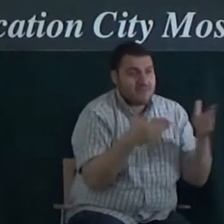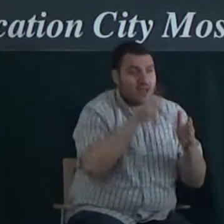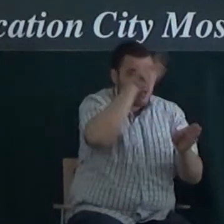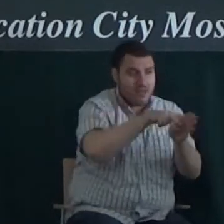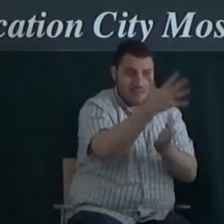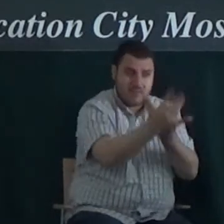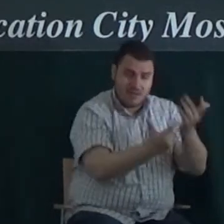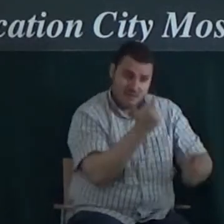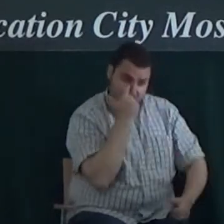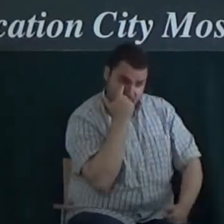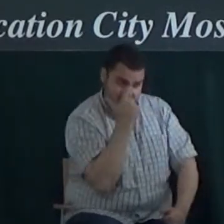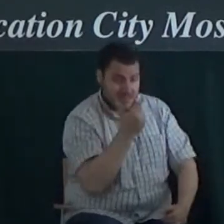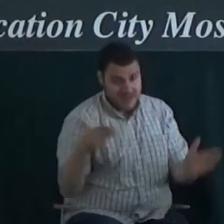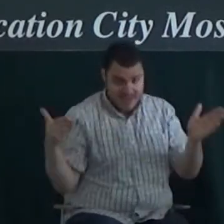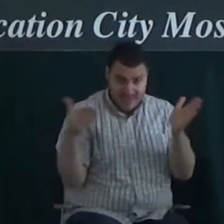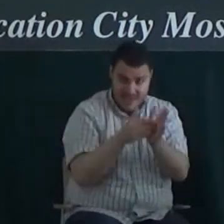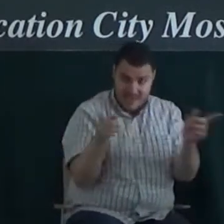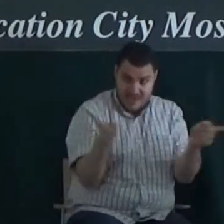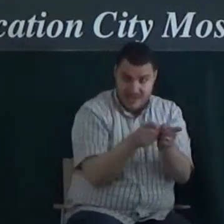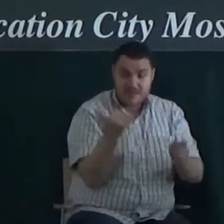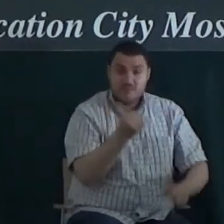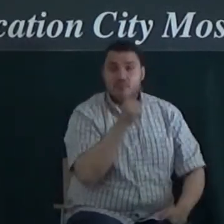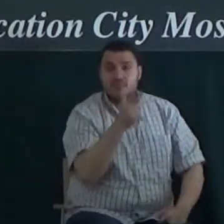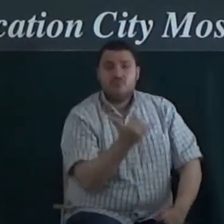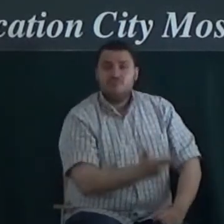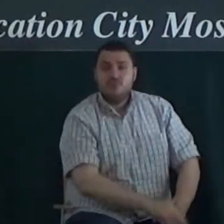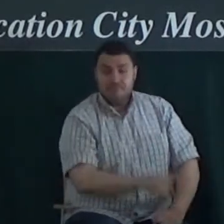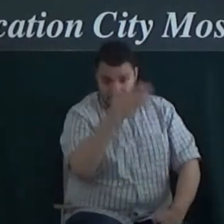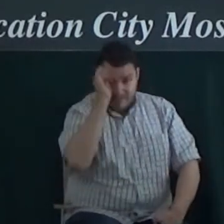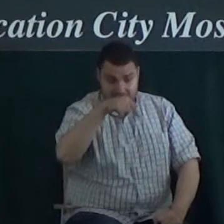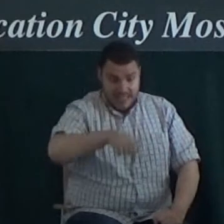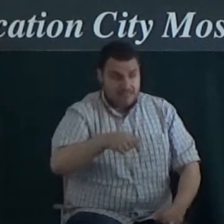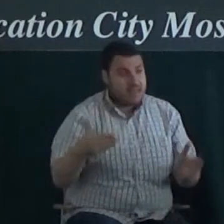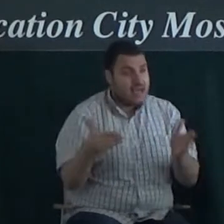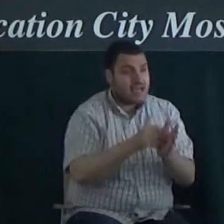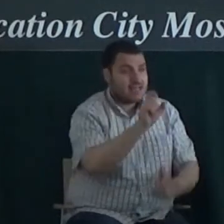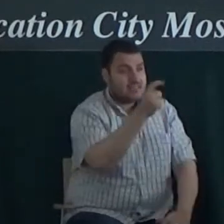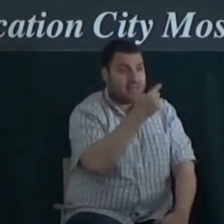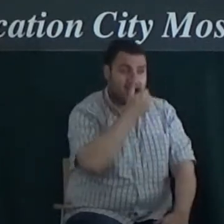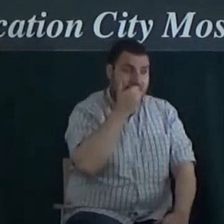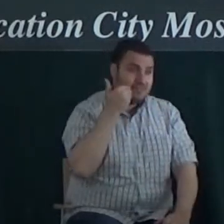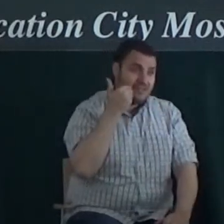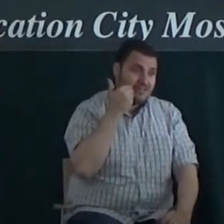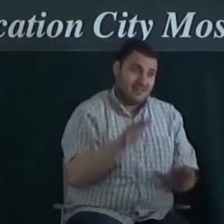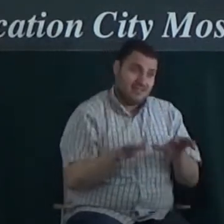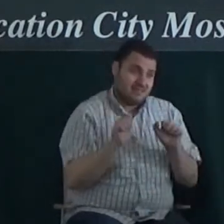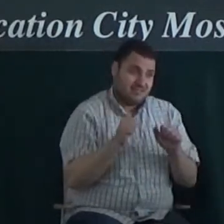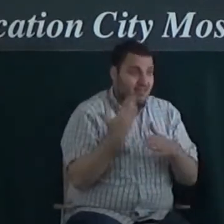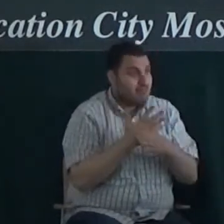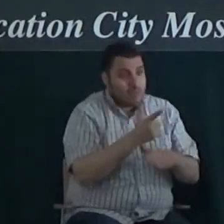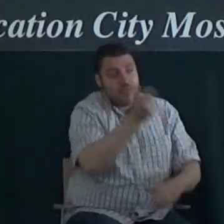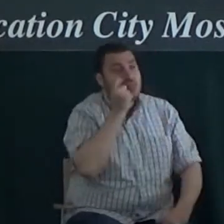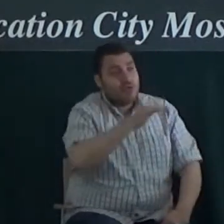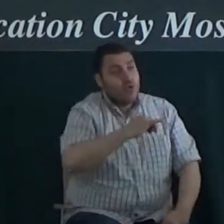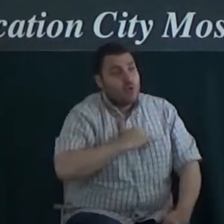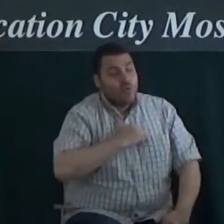الإخوة الكرام، لقد شرع لنا في ختام هذا الشهر المبارك عبادات جليلة